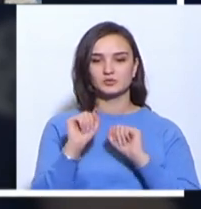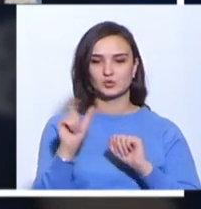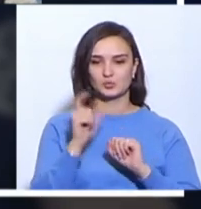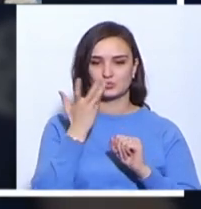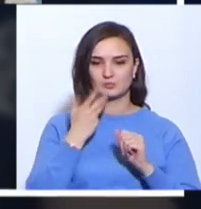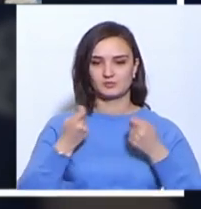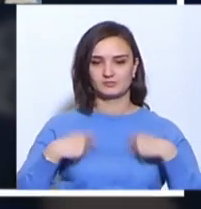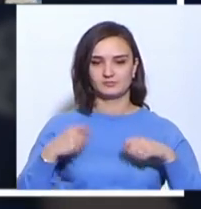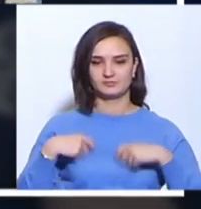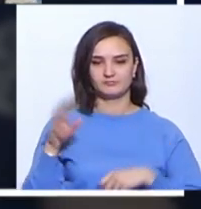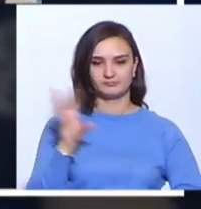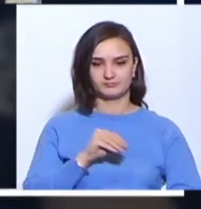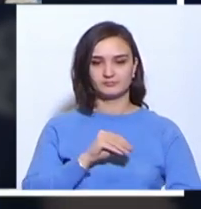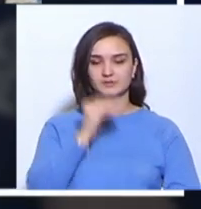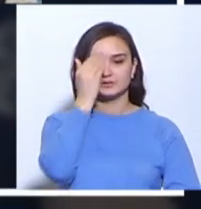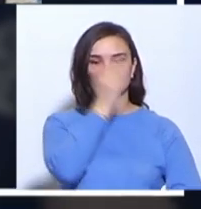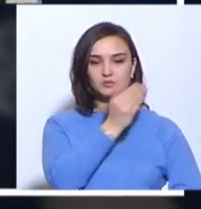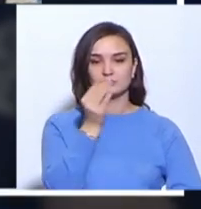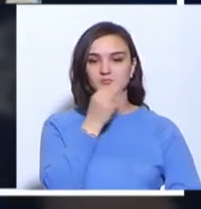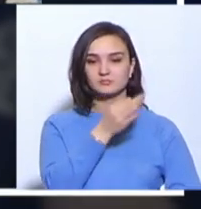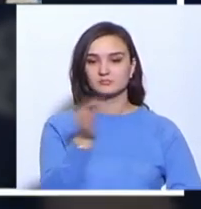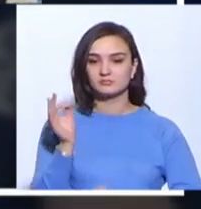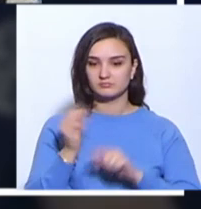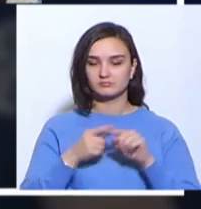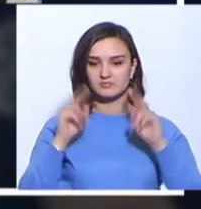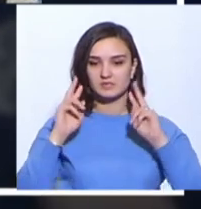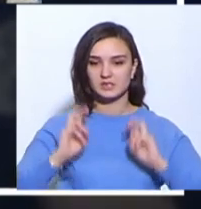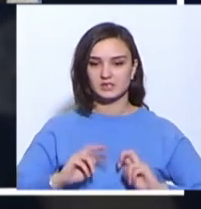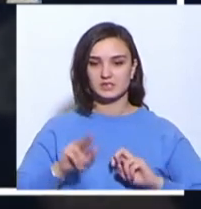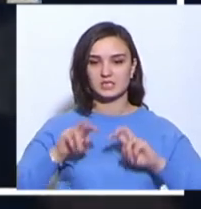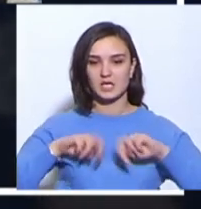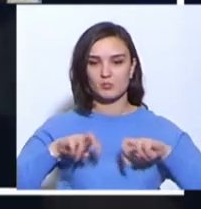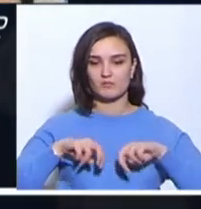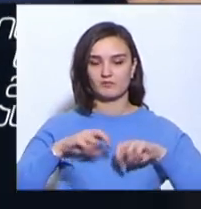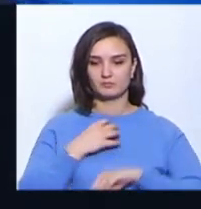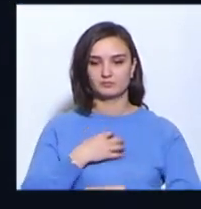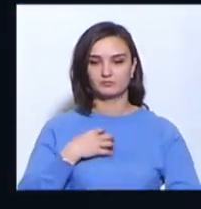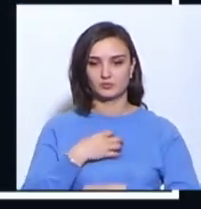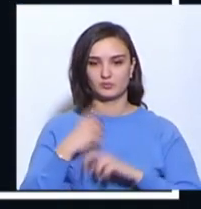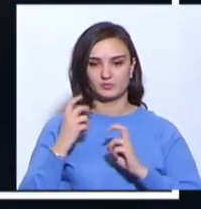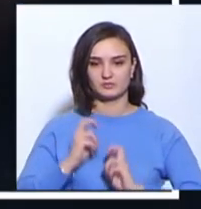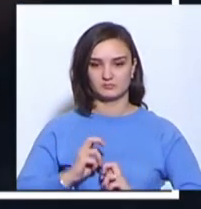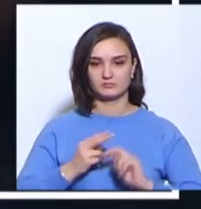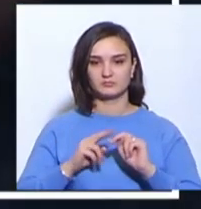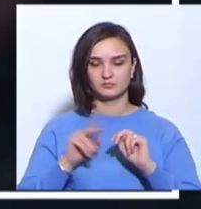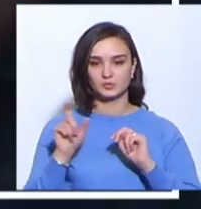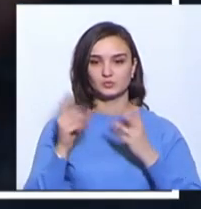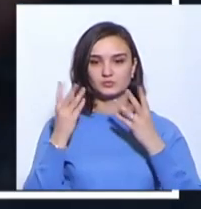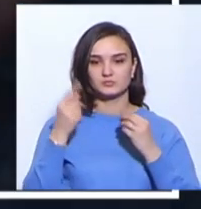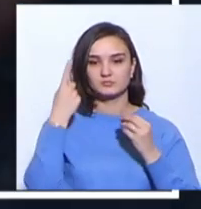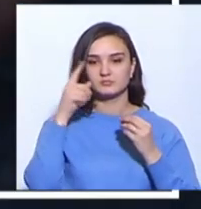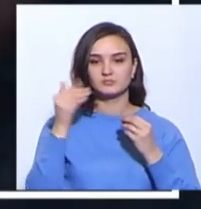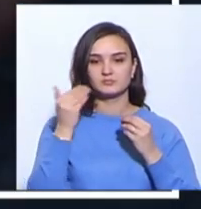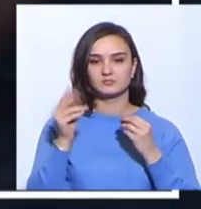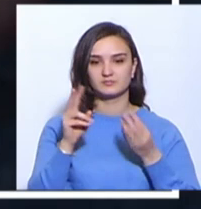ფერებში იმოსებიან, საზოგადოებას ახსენებენ სკრინინგის და გამოკვლევების მნიშვნელობას. ლურჯი დღის იდეა